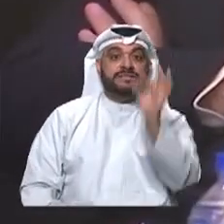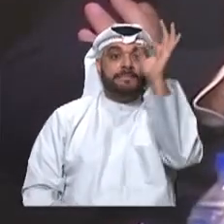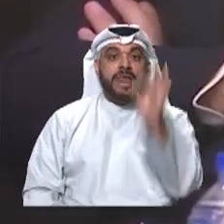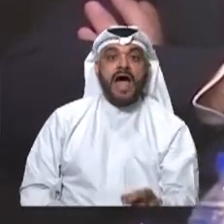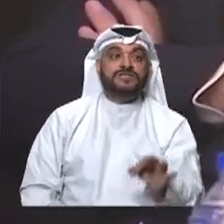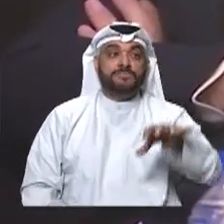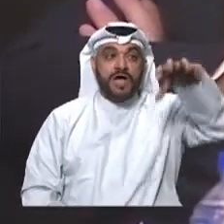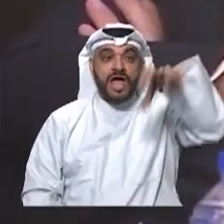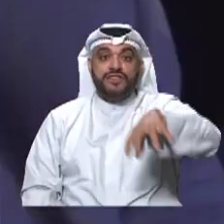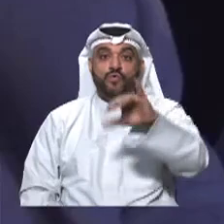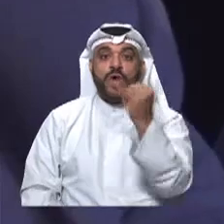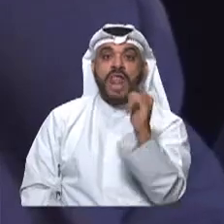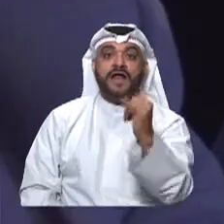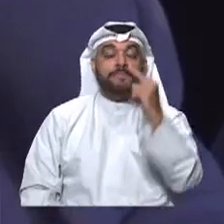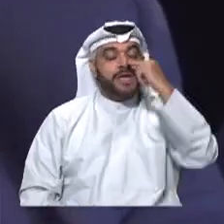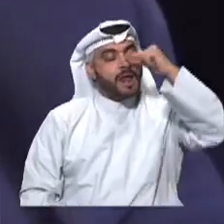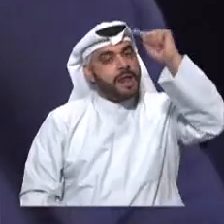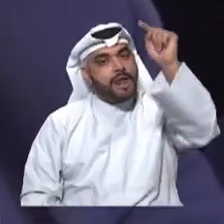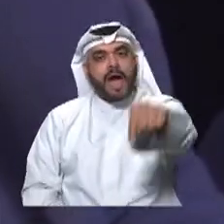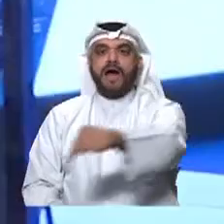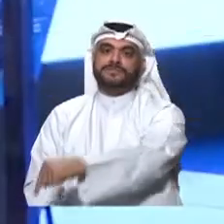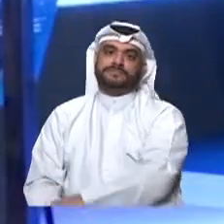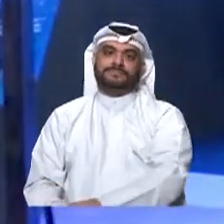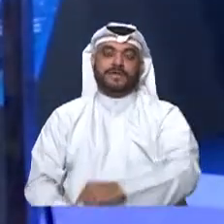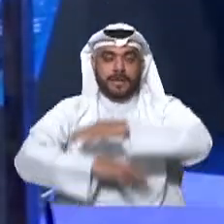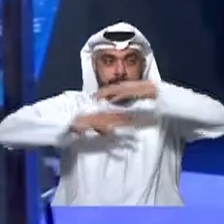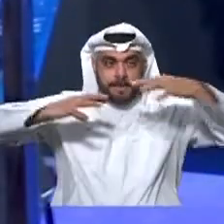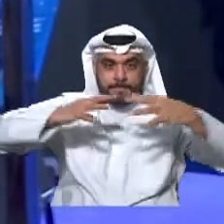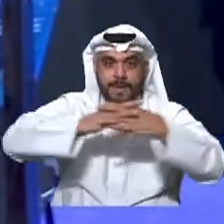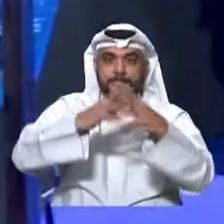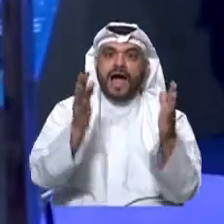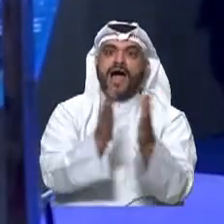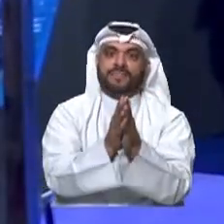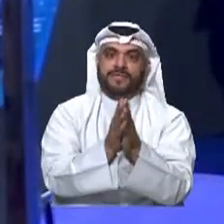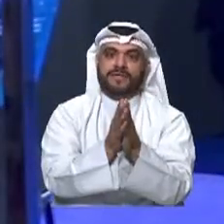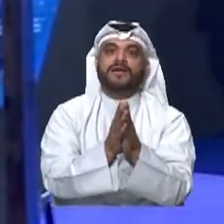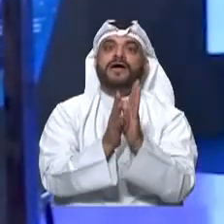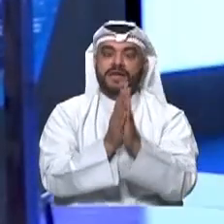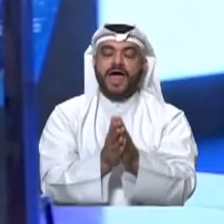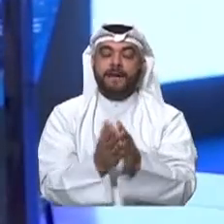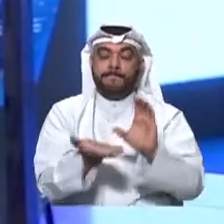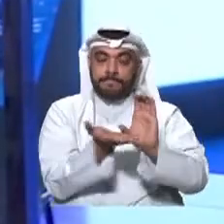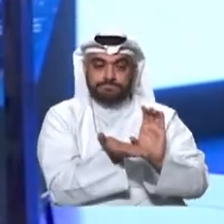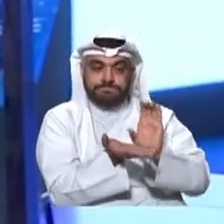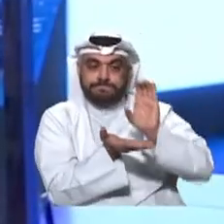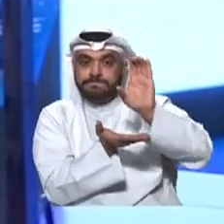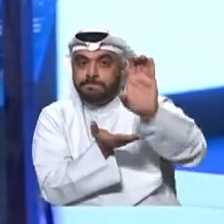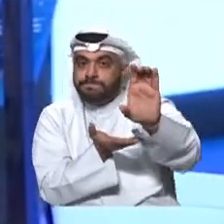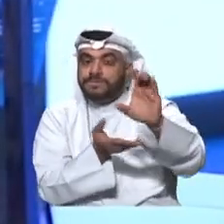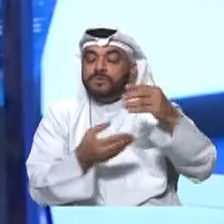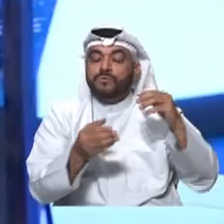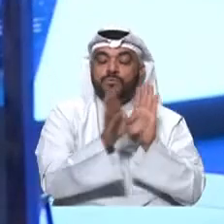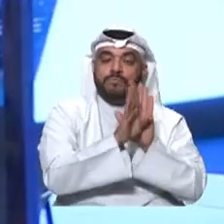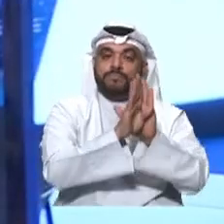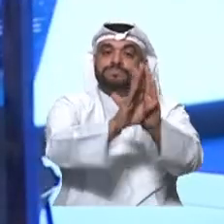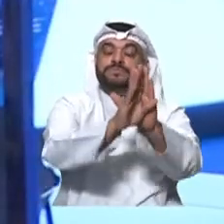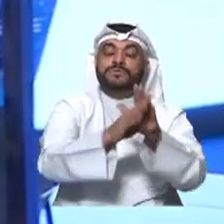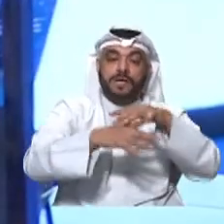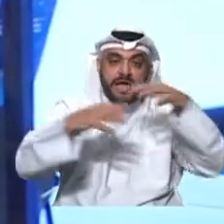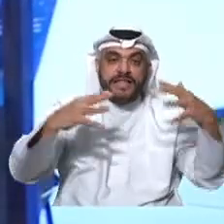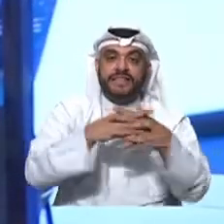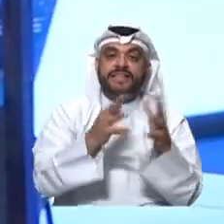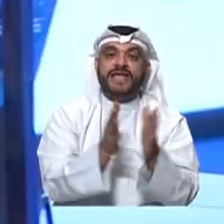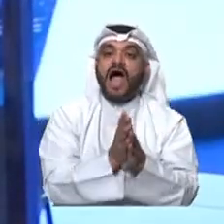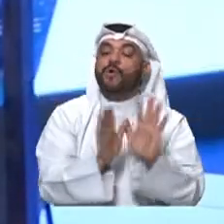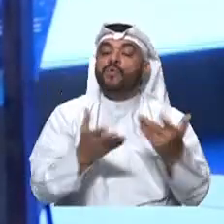تشوف الدروس المستفادة من الأزمة. دول مجلس التعاون وارتفاع أسعار النفط، وهذا يمكن راح تستفيد منه شوية الكويت، بس